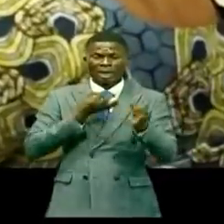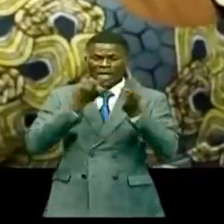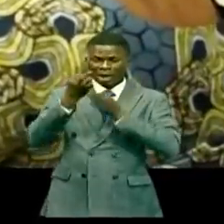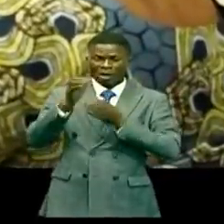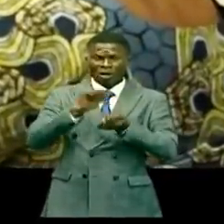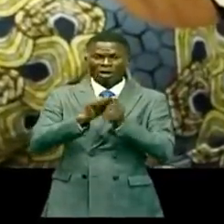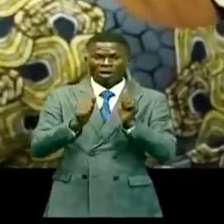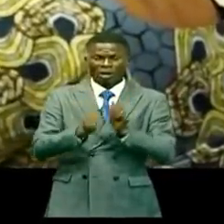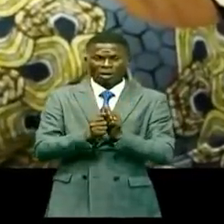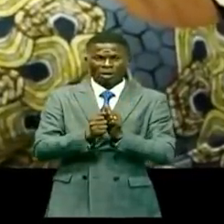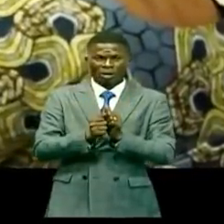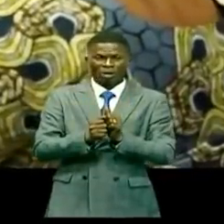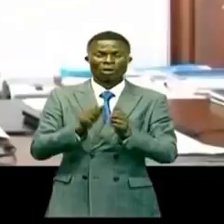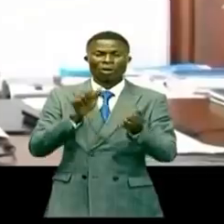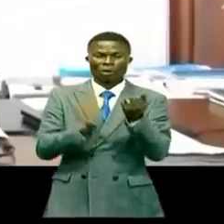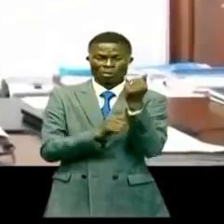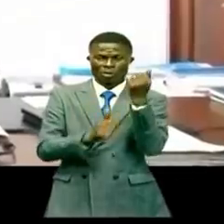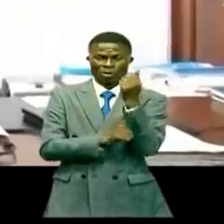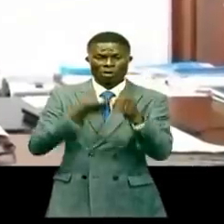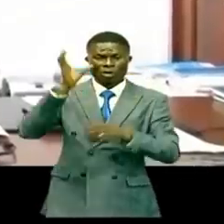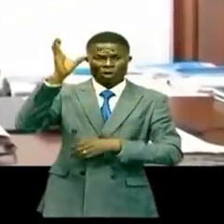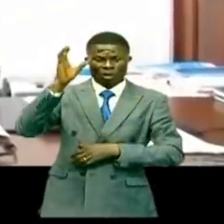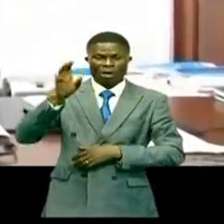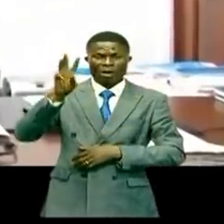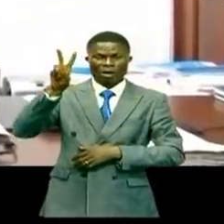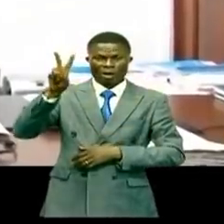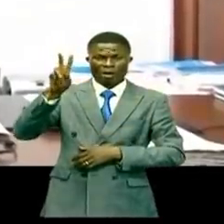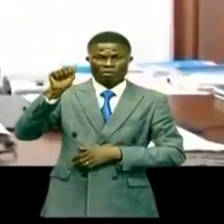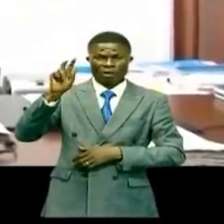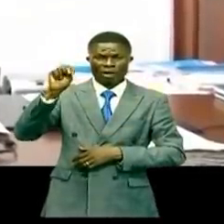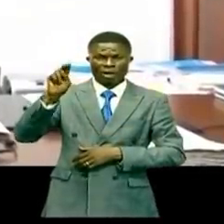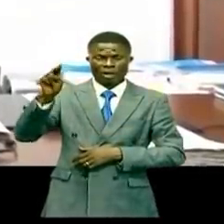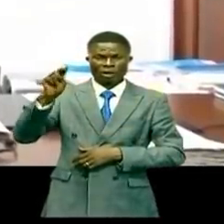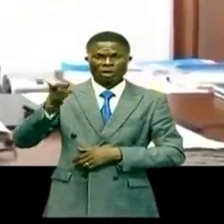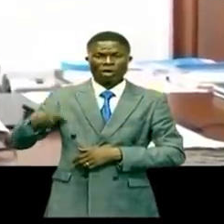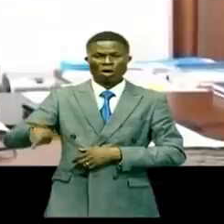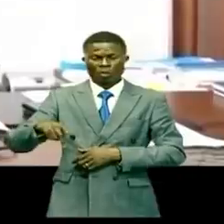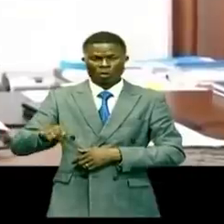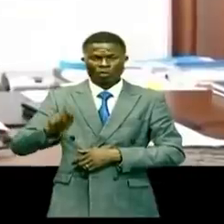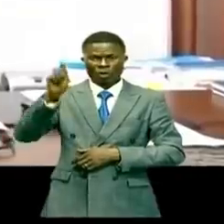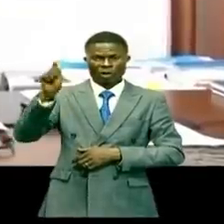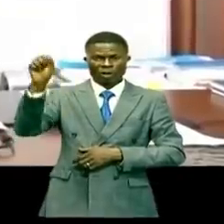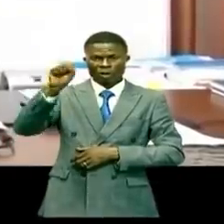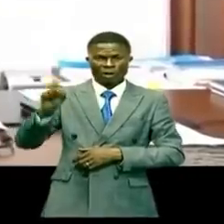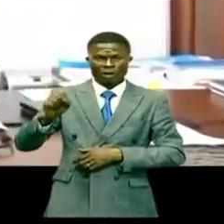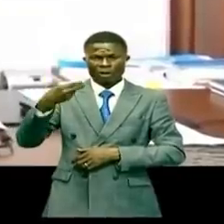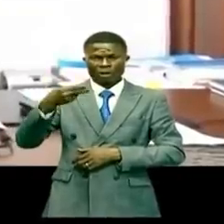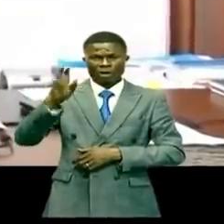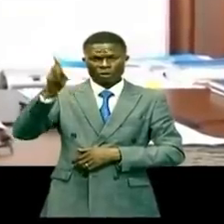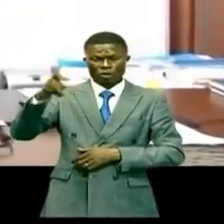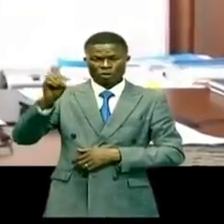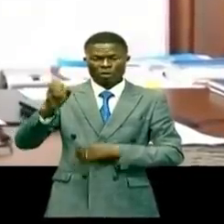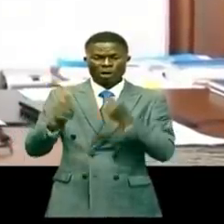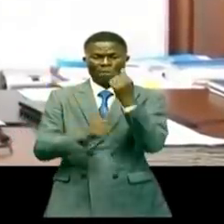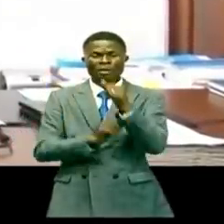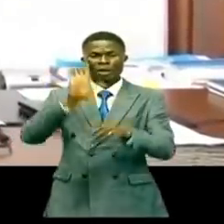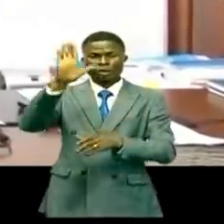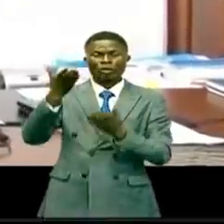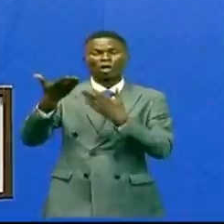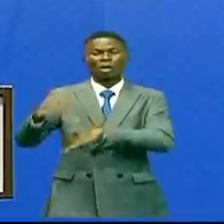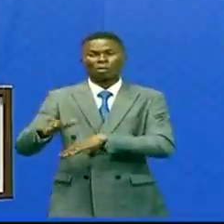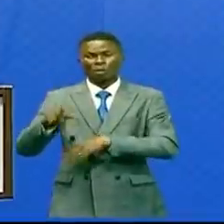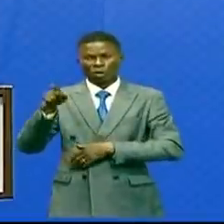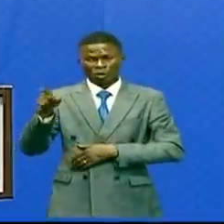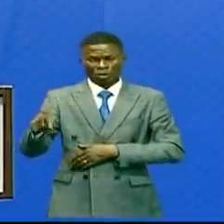cas de naufrage d'une embarcation dans les villages Vanongué, province de la Tchopo, causant 5 pertes en vies humaines. Toujours sur